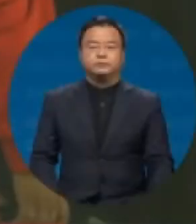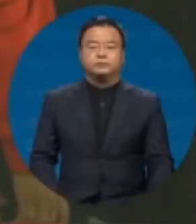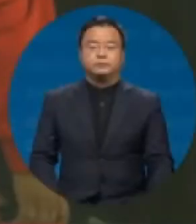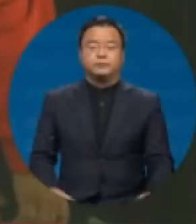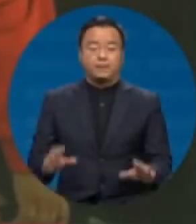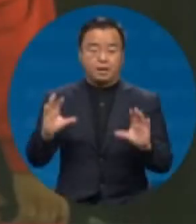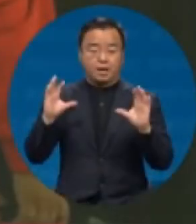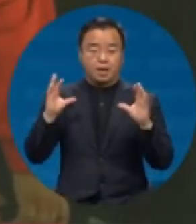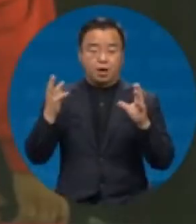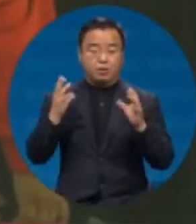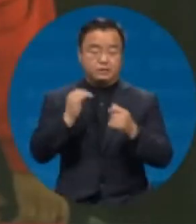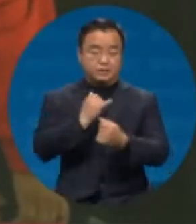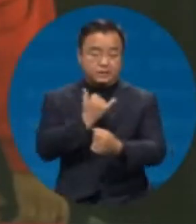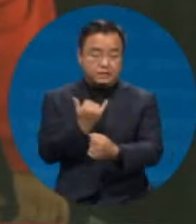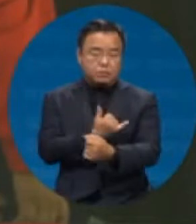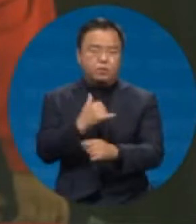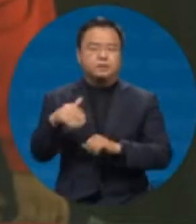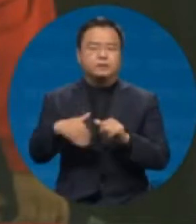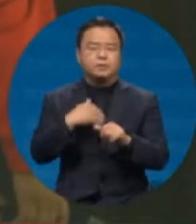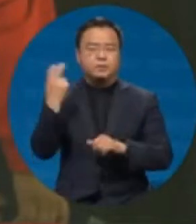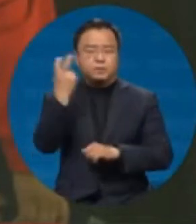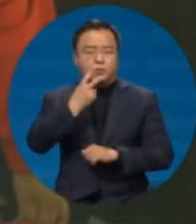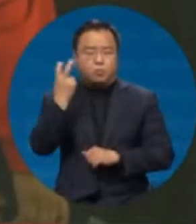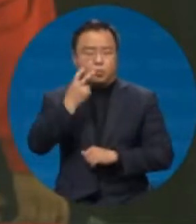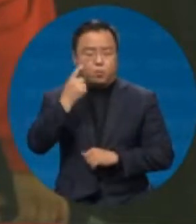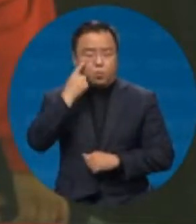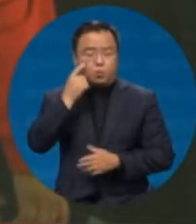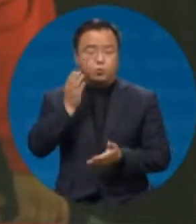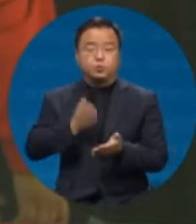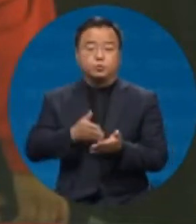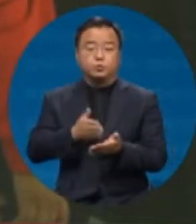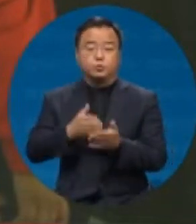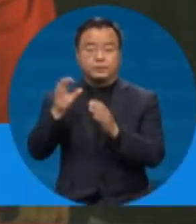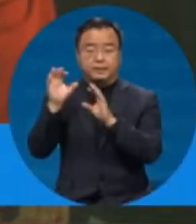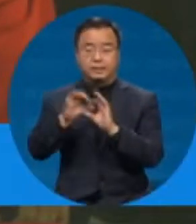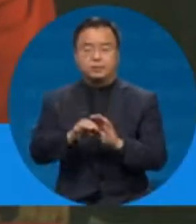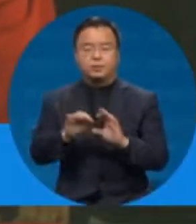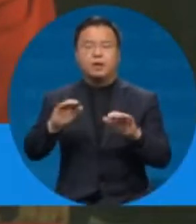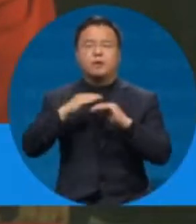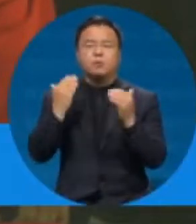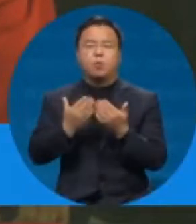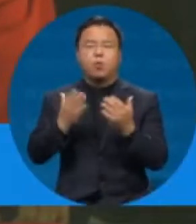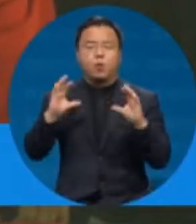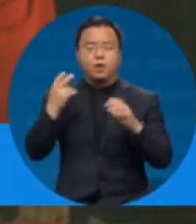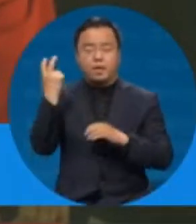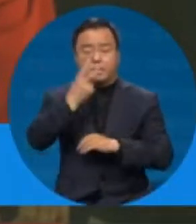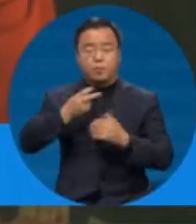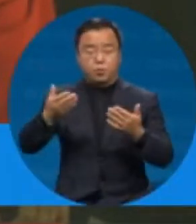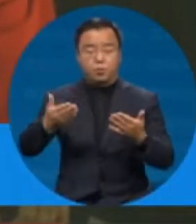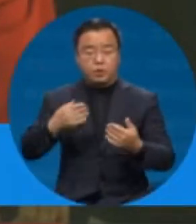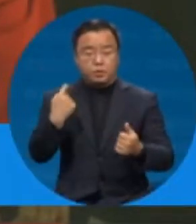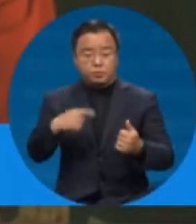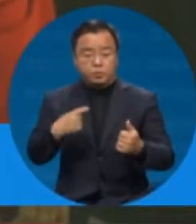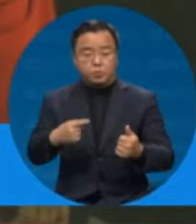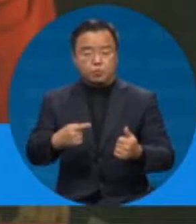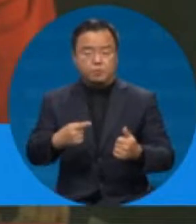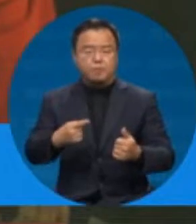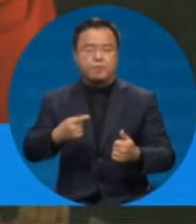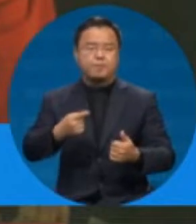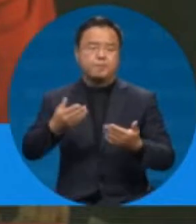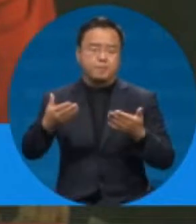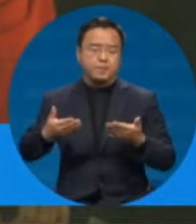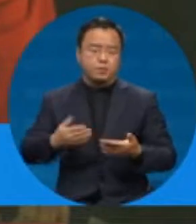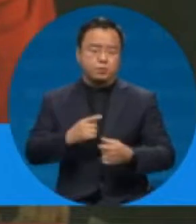4 어린이 인권 실태를 짚어보는 연소 꺼도 이어갑니다 모든 아동은 보호받고 교육받을 권리가 있다